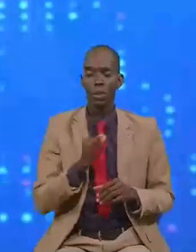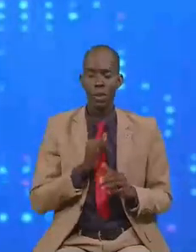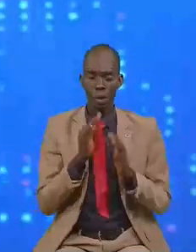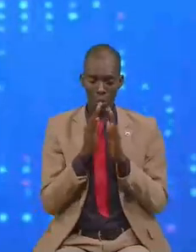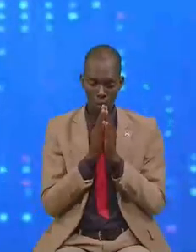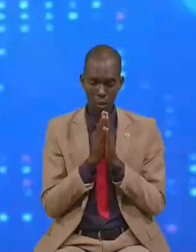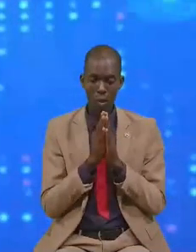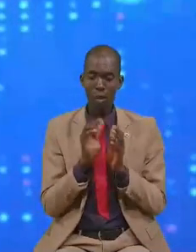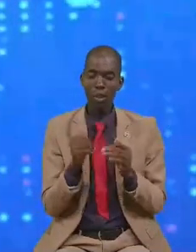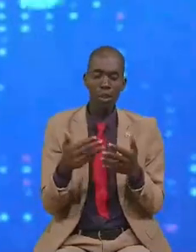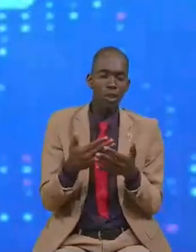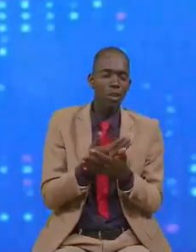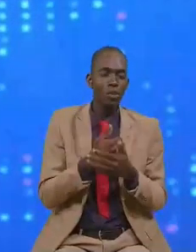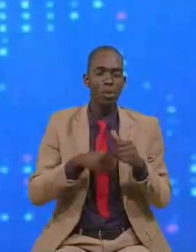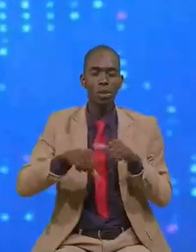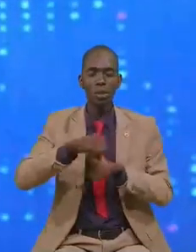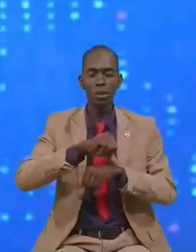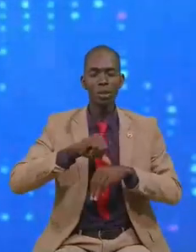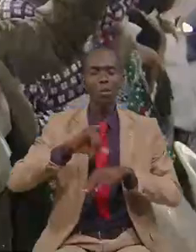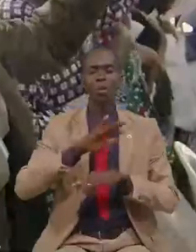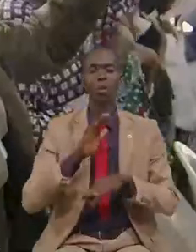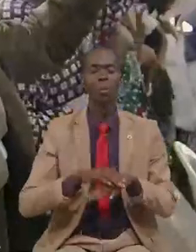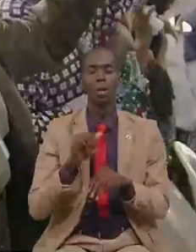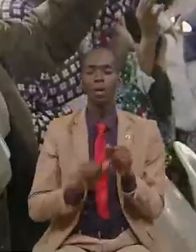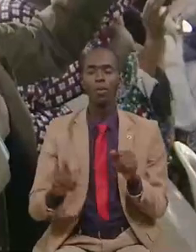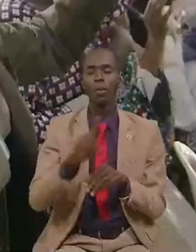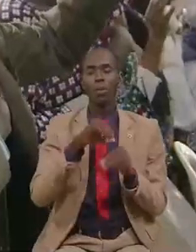je prie qu'une nouvelle onction sur chacun,